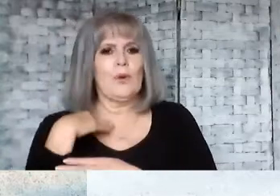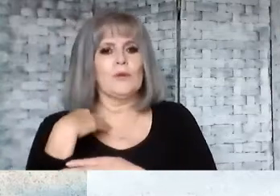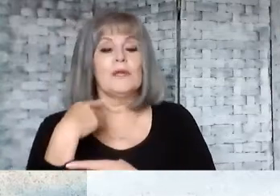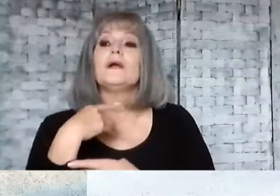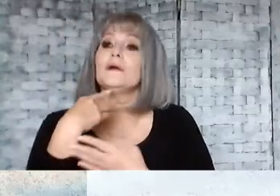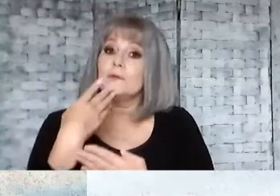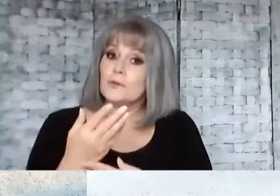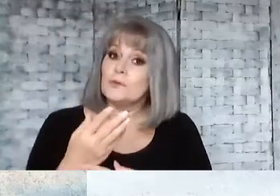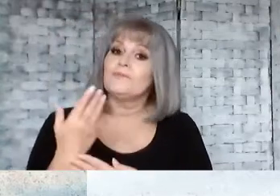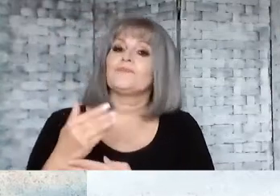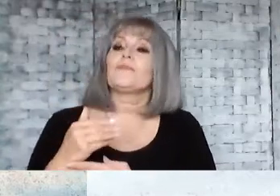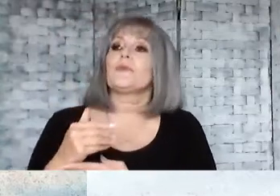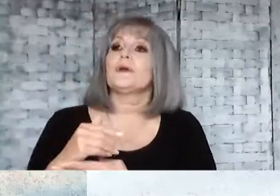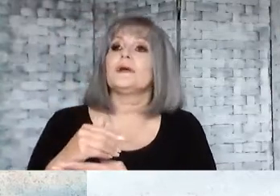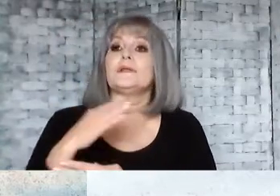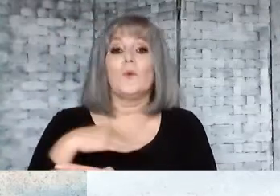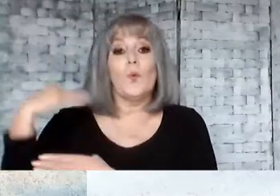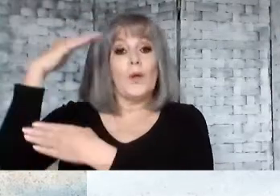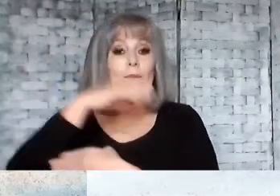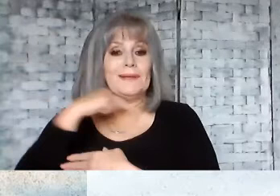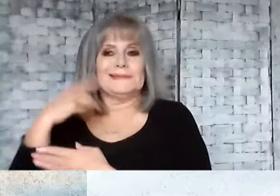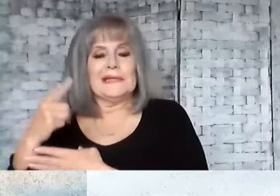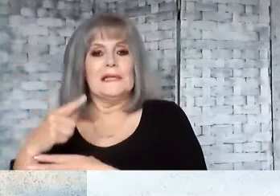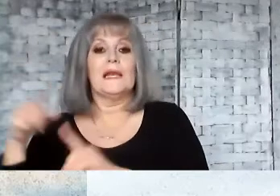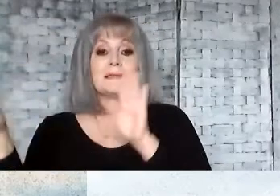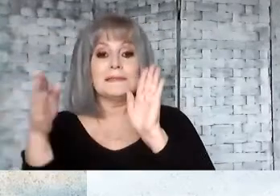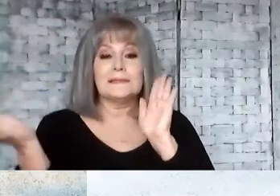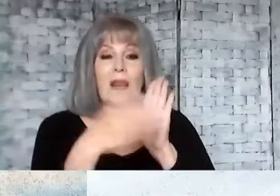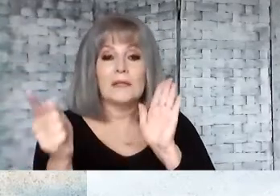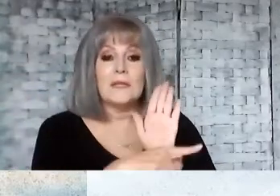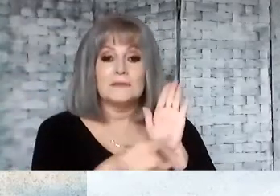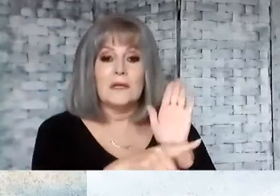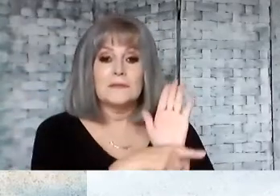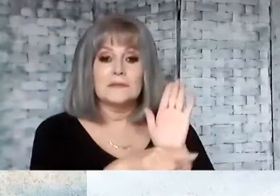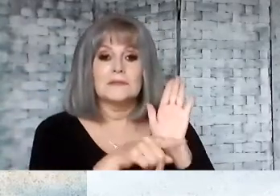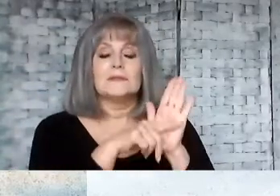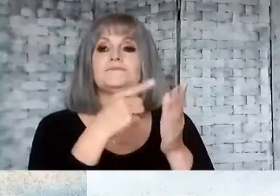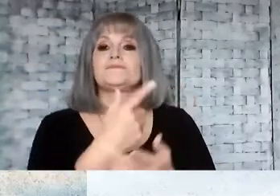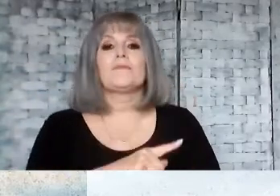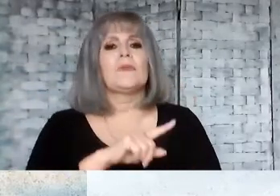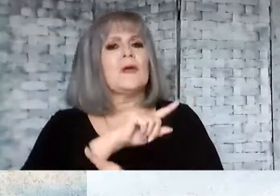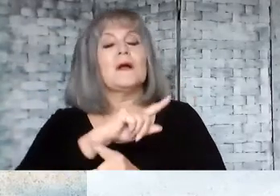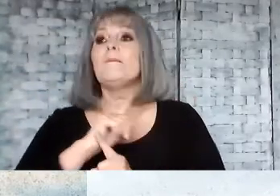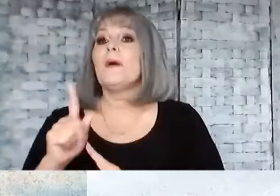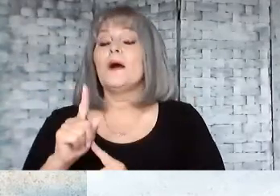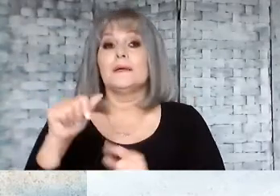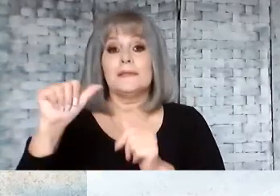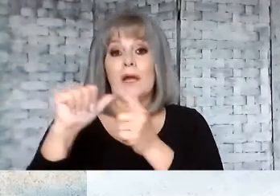slaan. Wat het die apostels elke dag in die huise en in die tempel